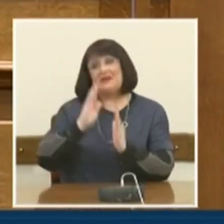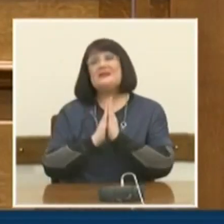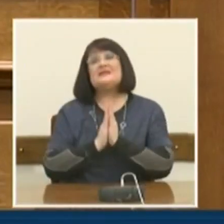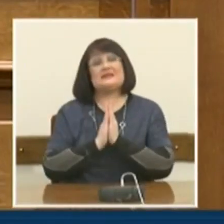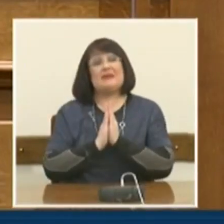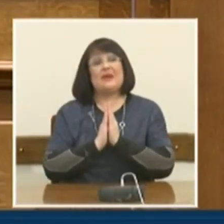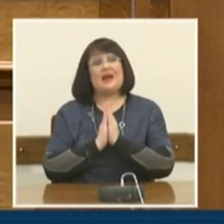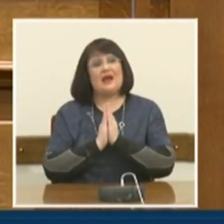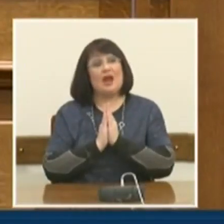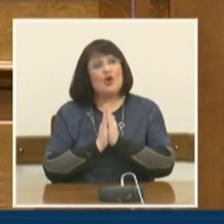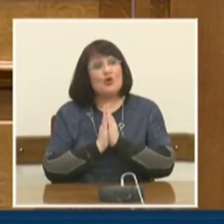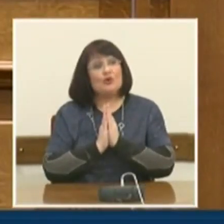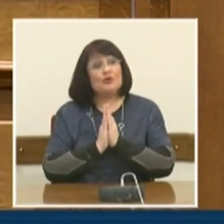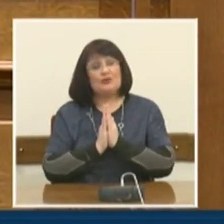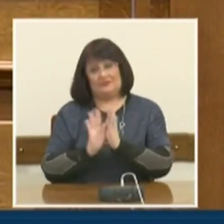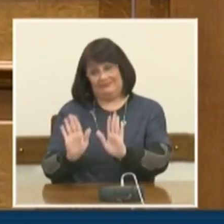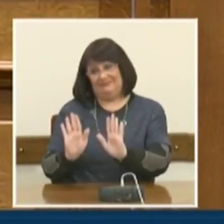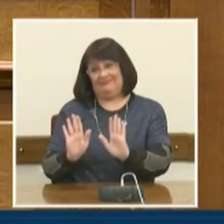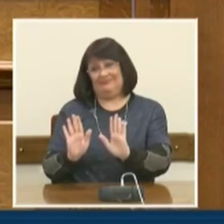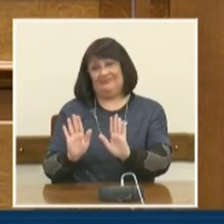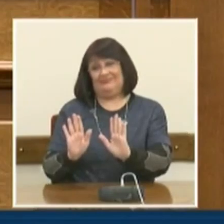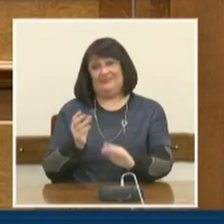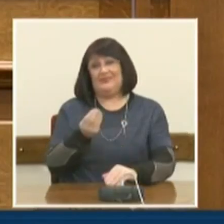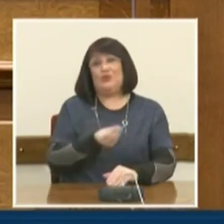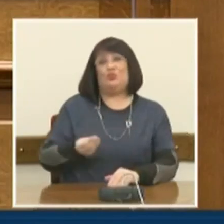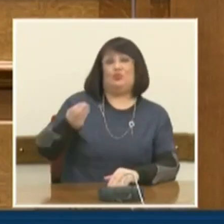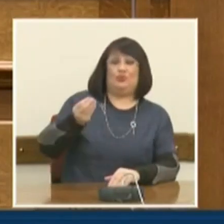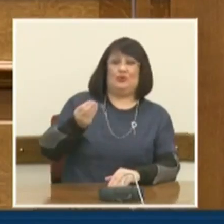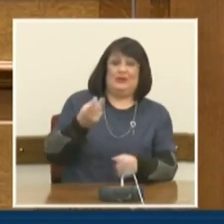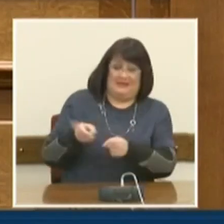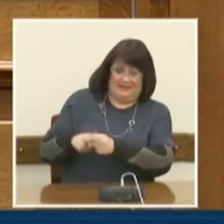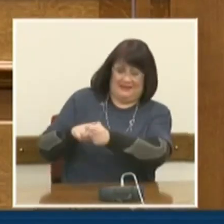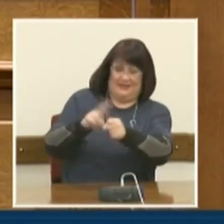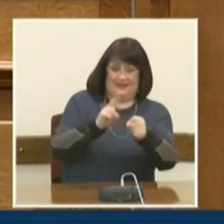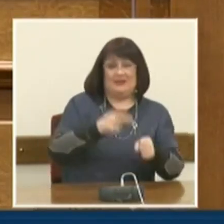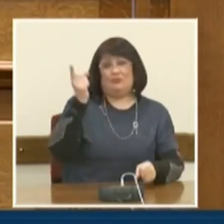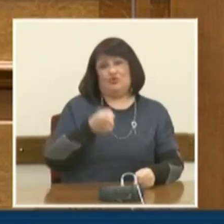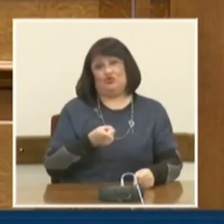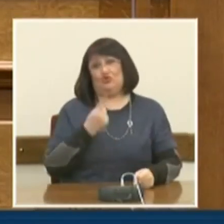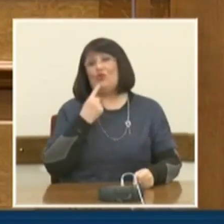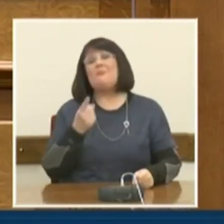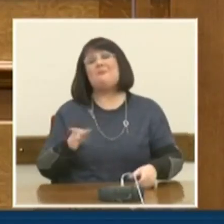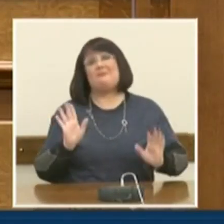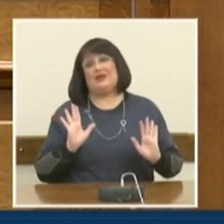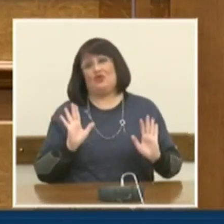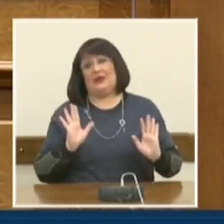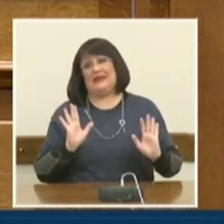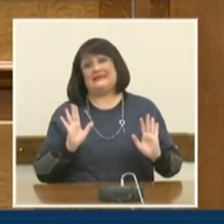να ξαναμιλήσετε για υπερβολική θνητότητα χρησιμοποιώντας τα στοιχεία του